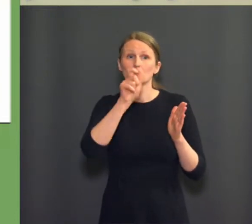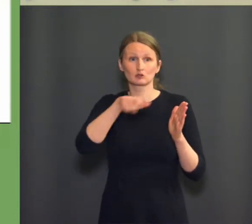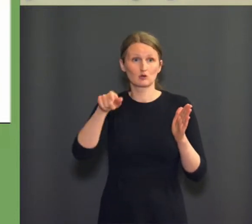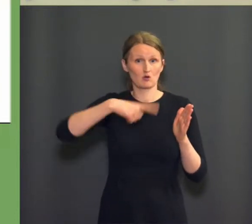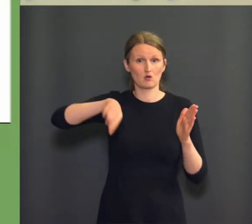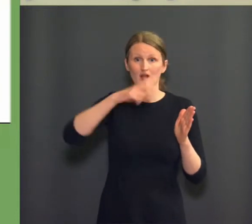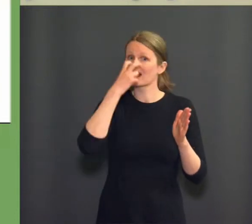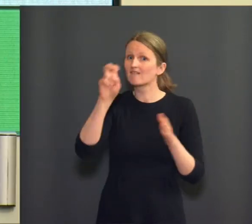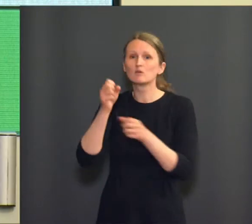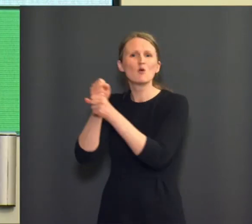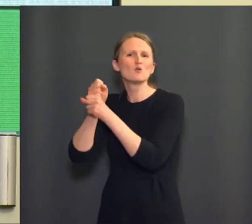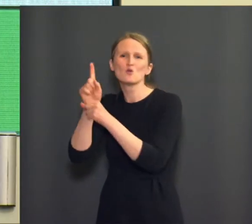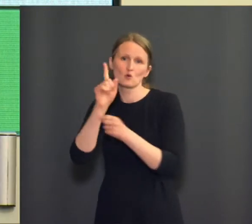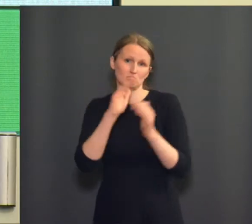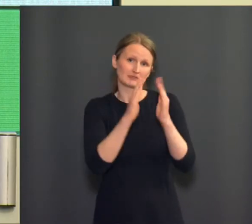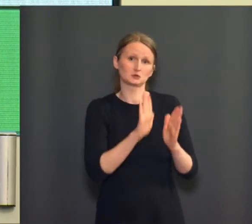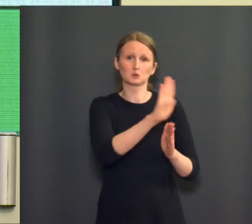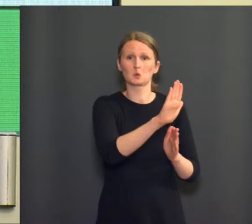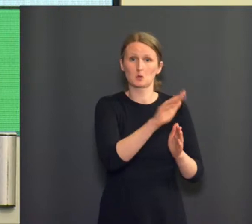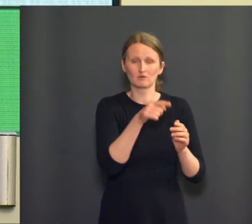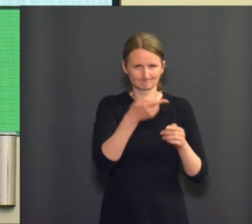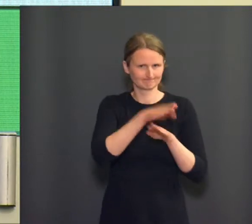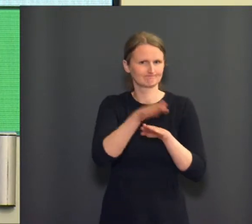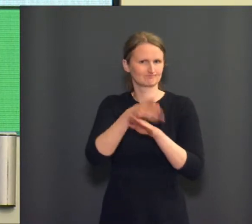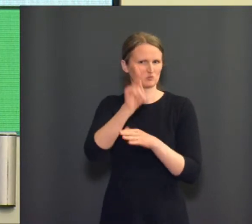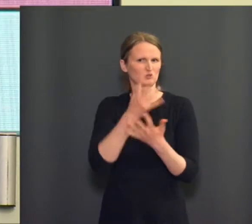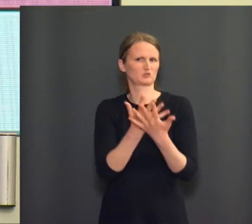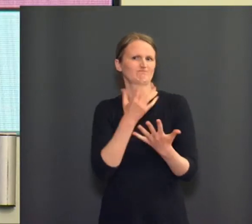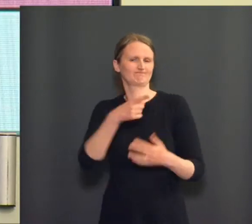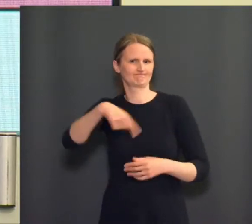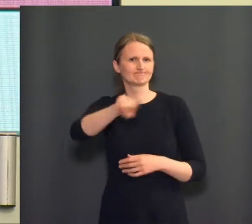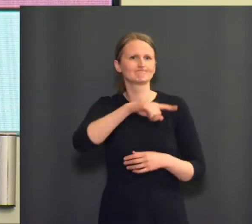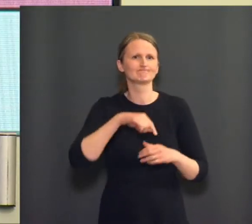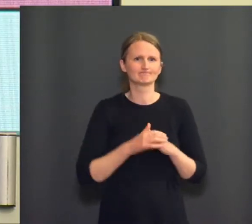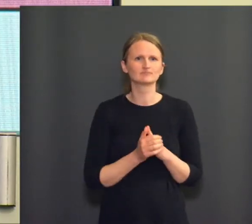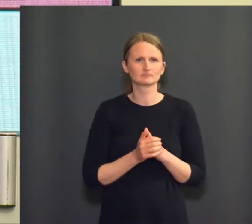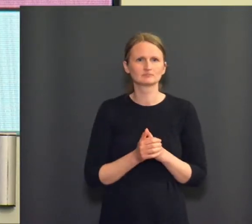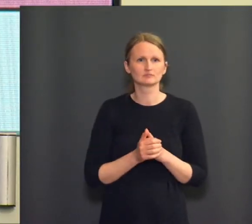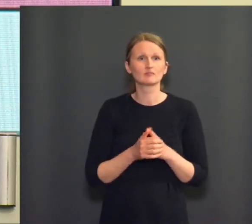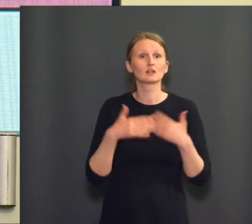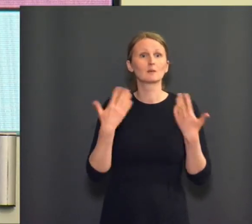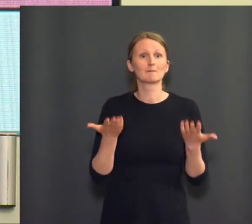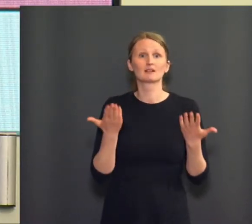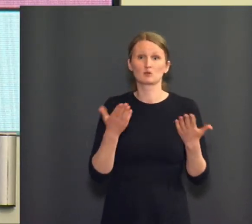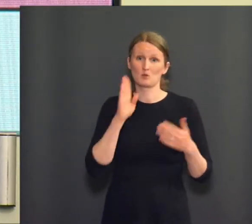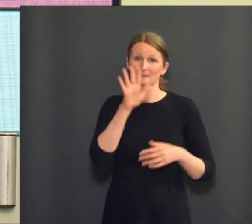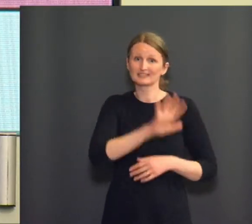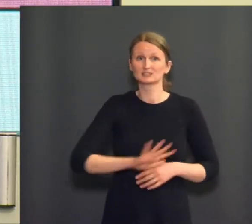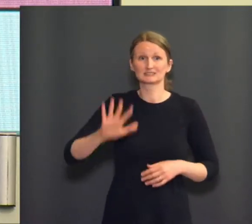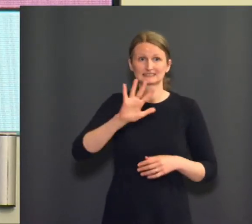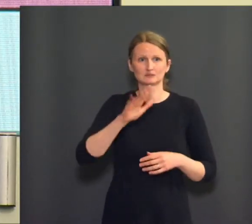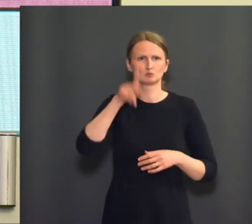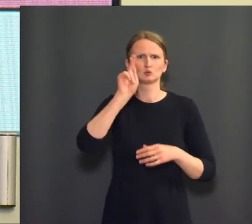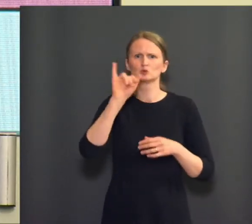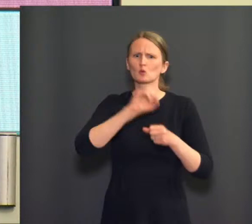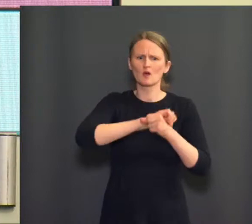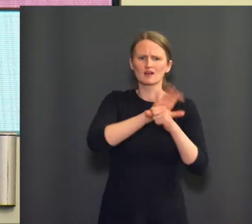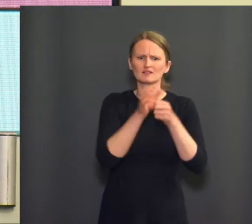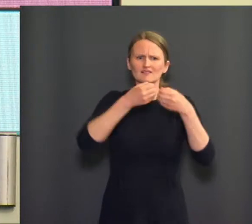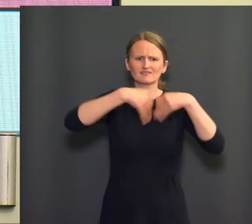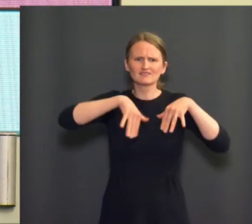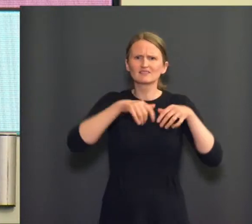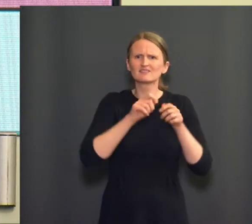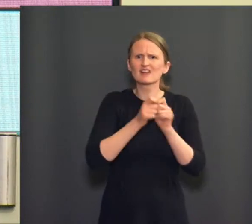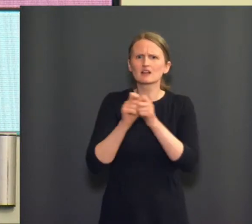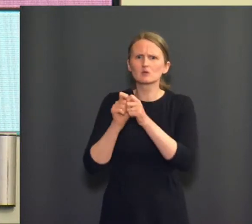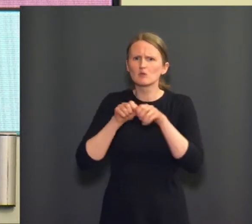repos. Alors au niveau de l'évolution des variants dans notre pays, cette évolution des variants se marque par le fait que celui